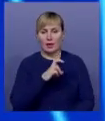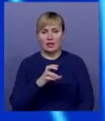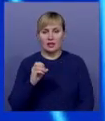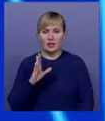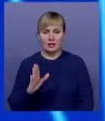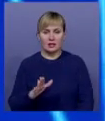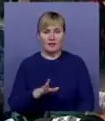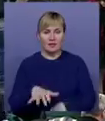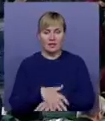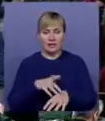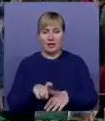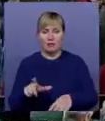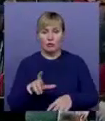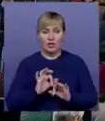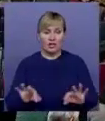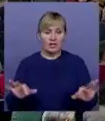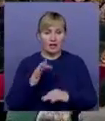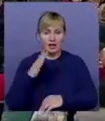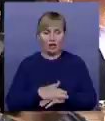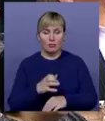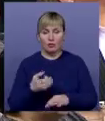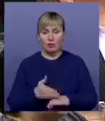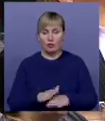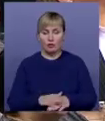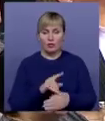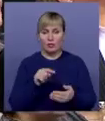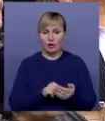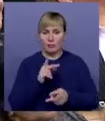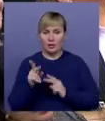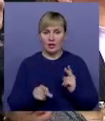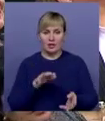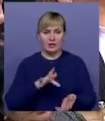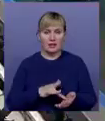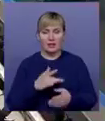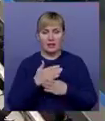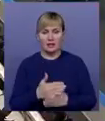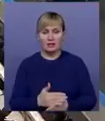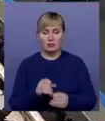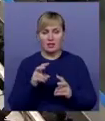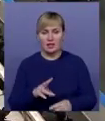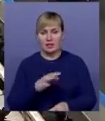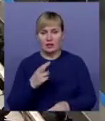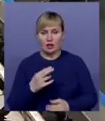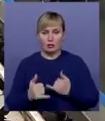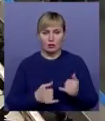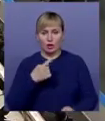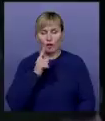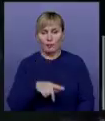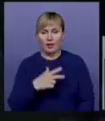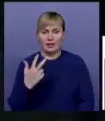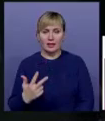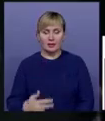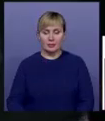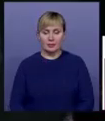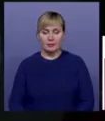агента и вас населения люди рассказали акиму а наболевших проблемах пожаловались и на центр оказания специальных социальных услуг номер три я